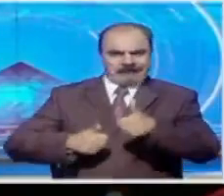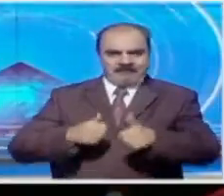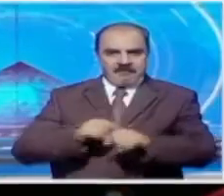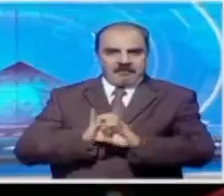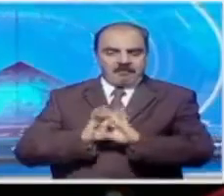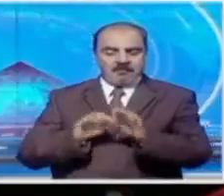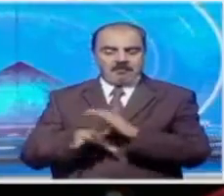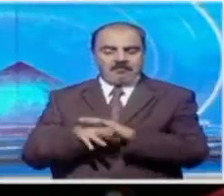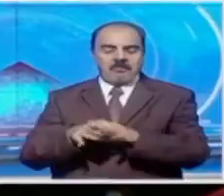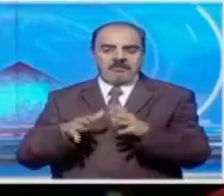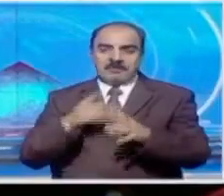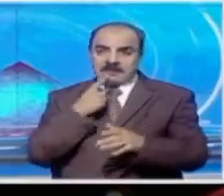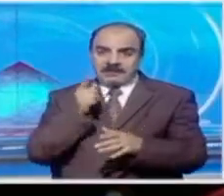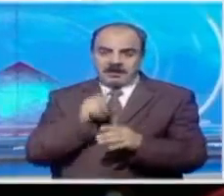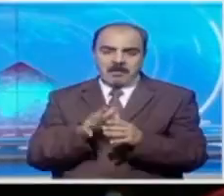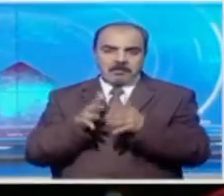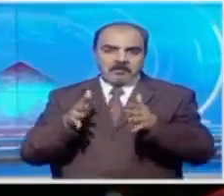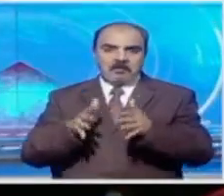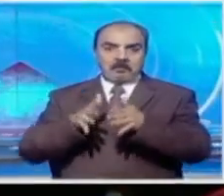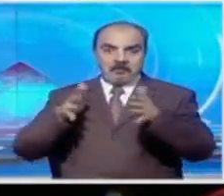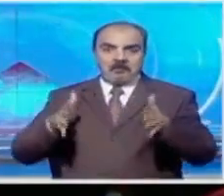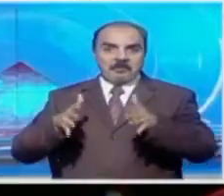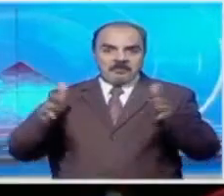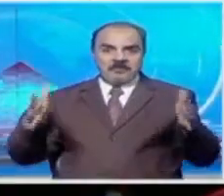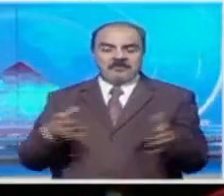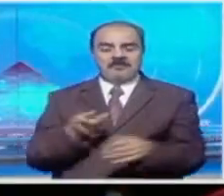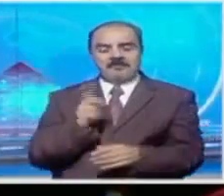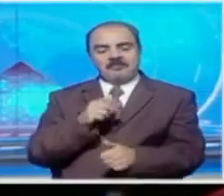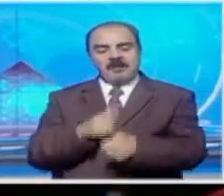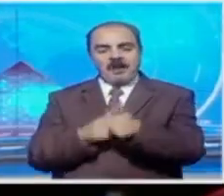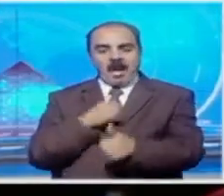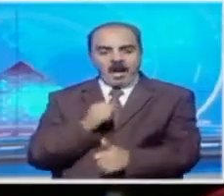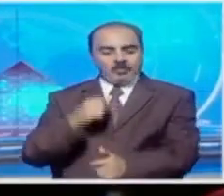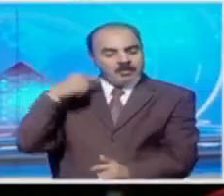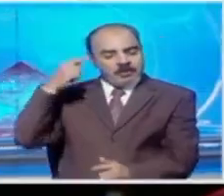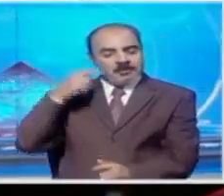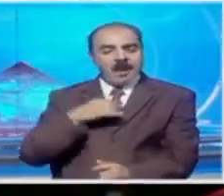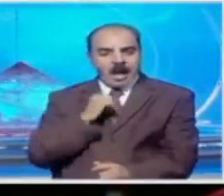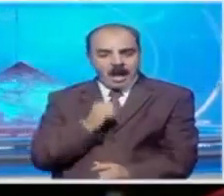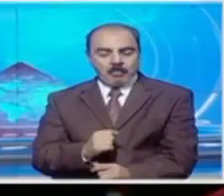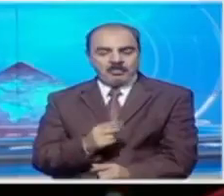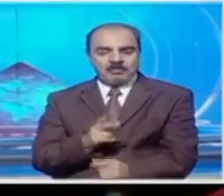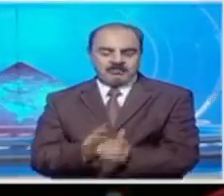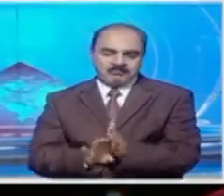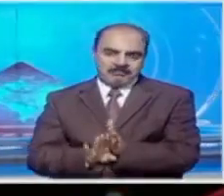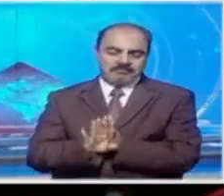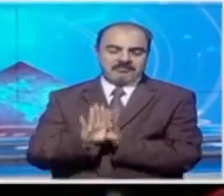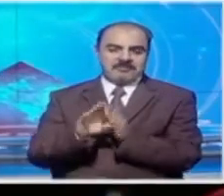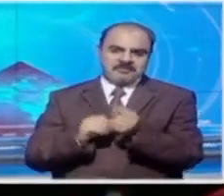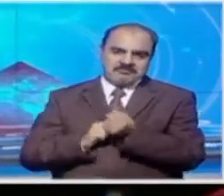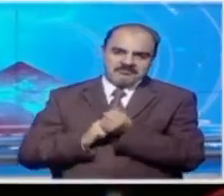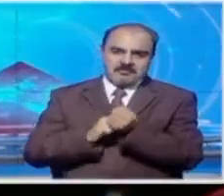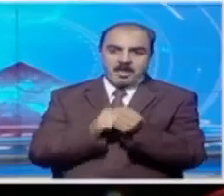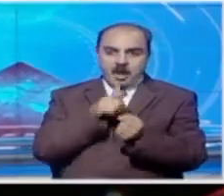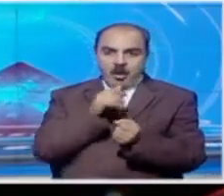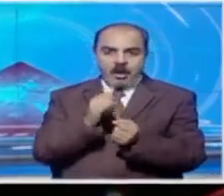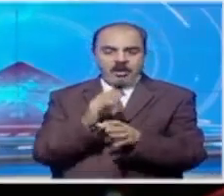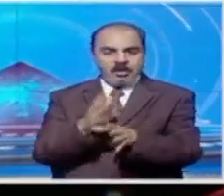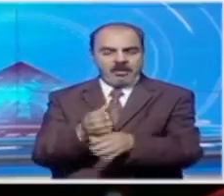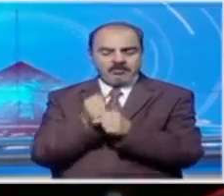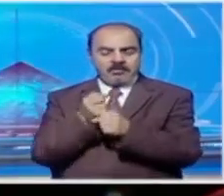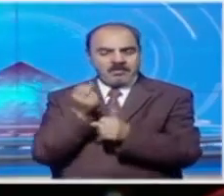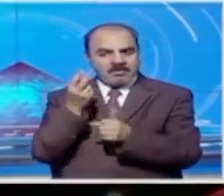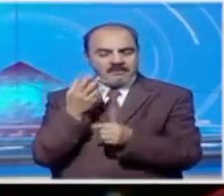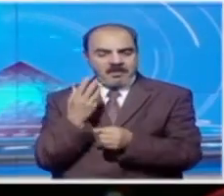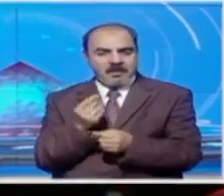العربي الذي ينمو عاما بعد عام، مشاركة تؤكد حرص الأزهر الشريف على دعم دور اللغة العربية